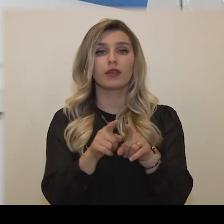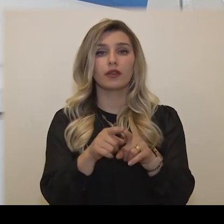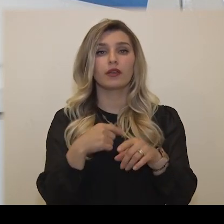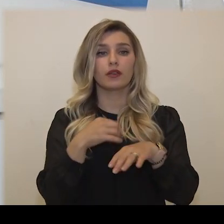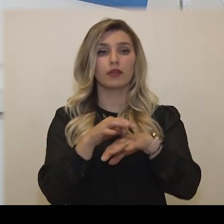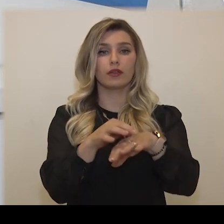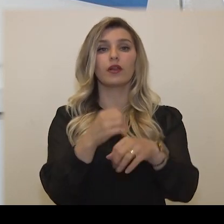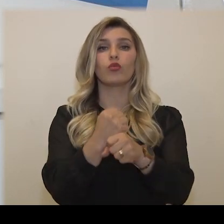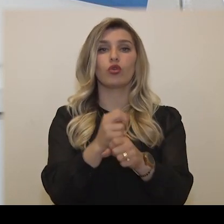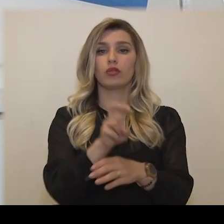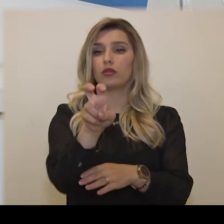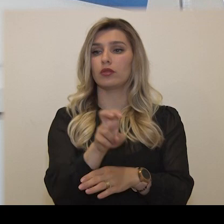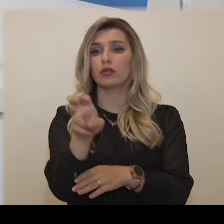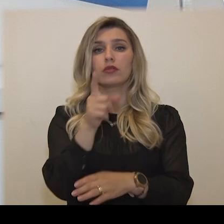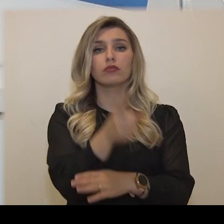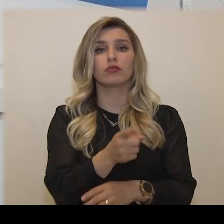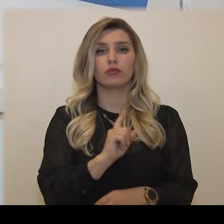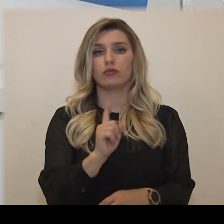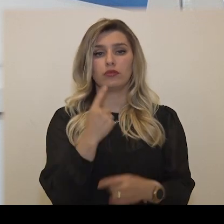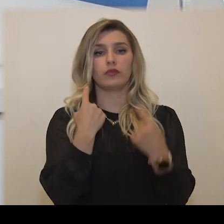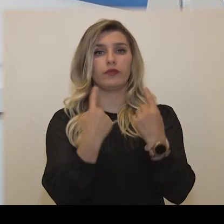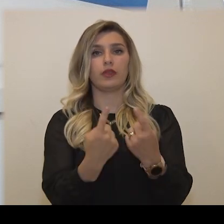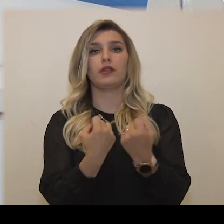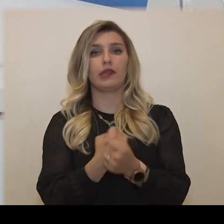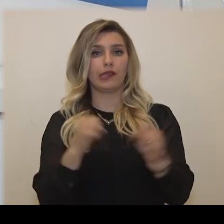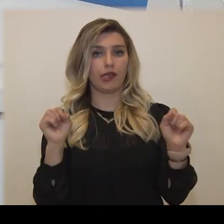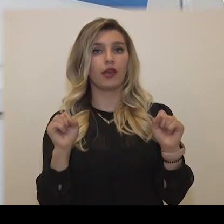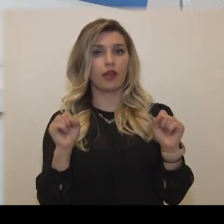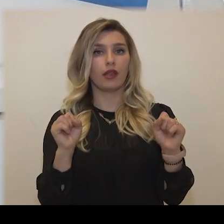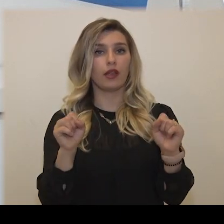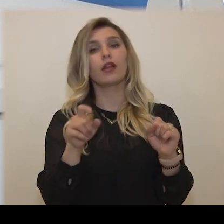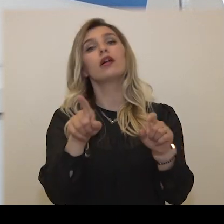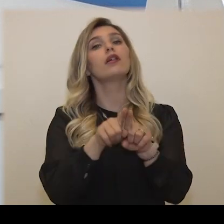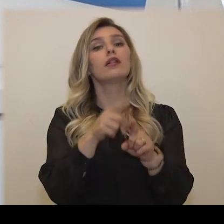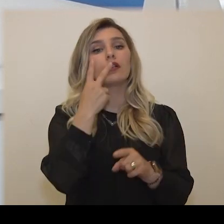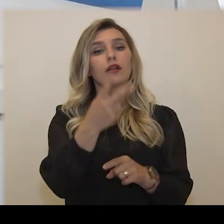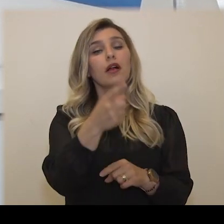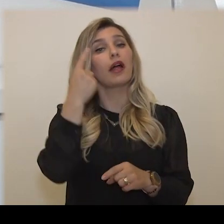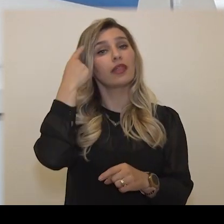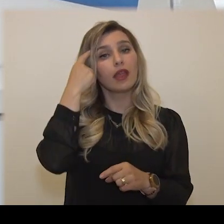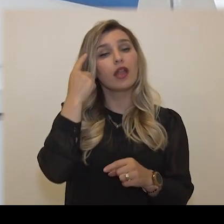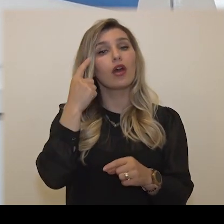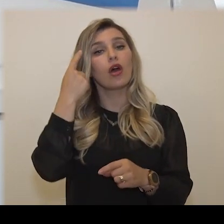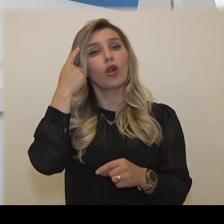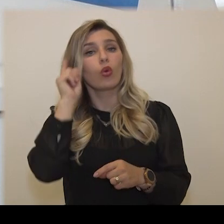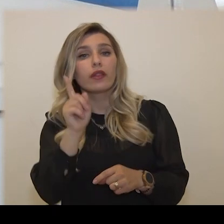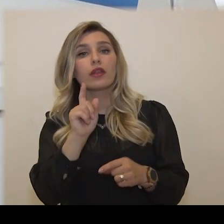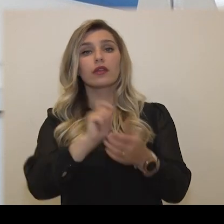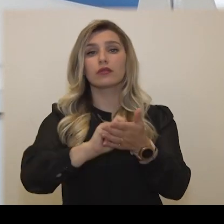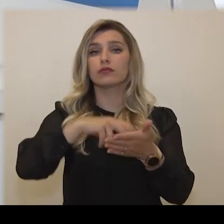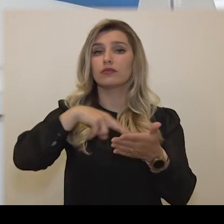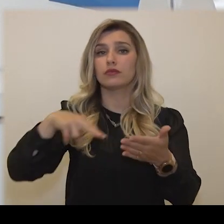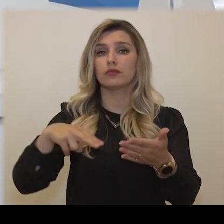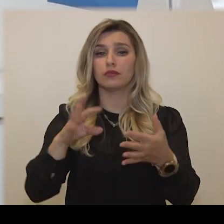se qëfar vendit punës a i duhet të kryj, duke u bazu në ato se apo din apo jo shkrim ledzim. Që do të